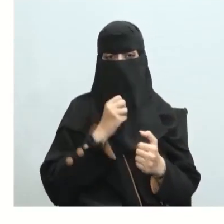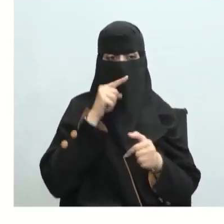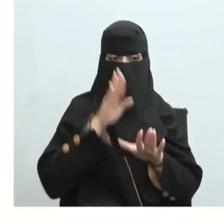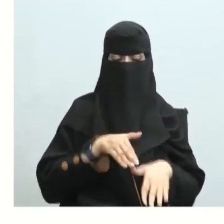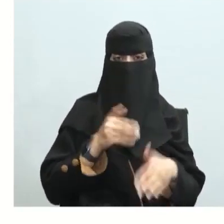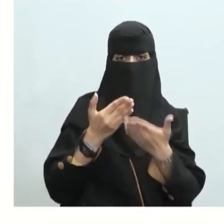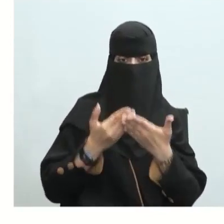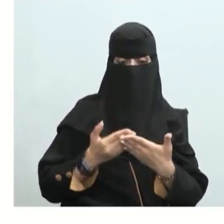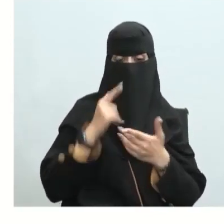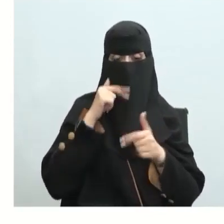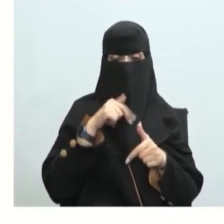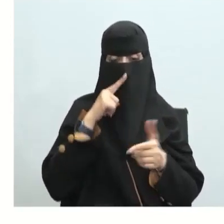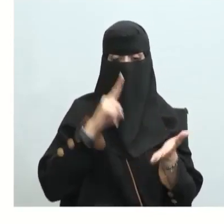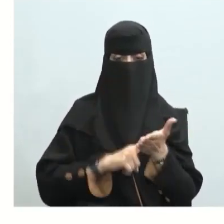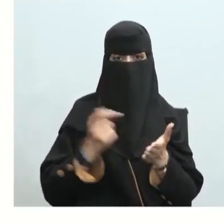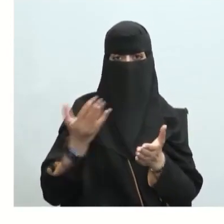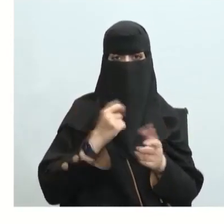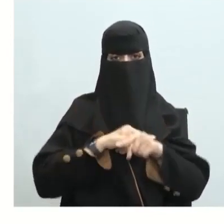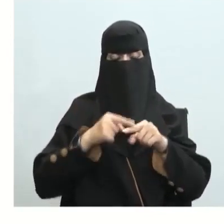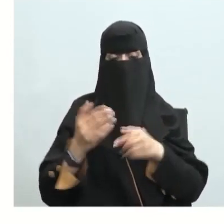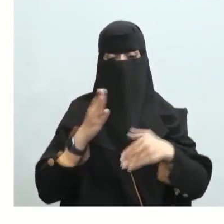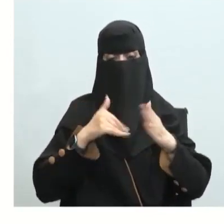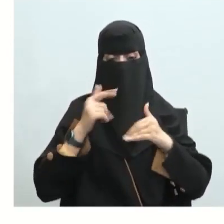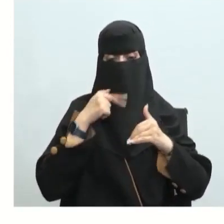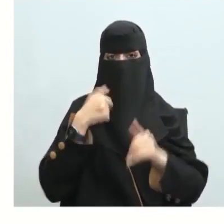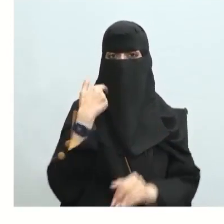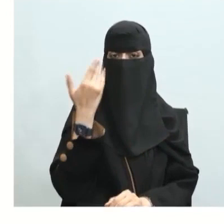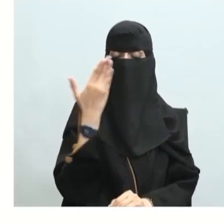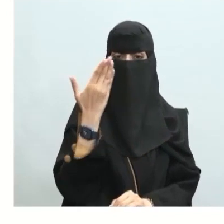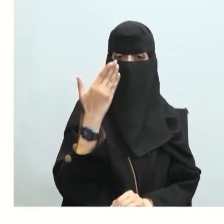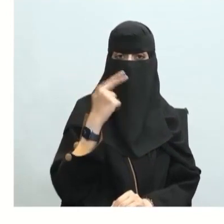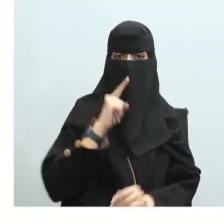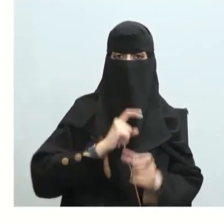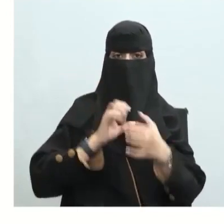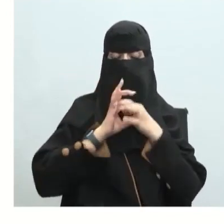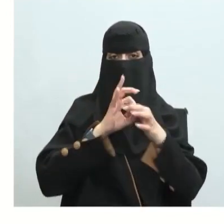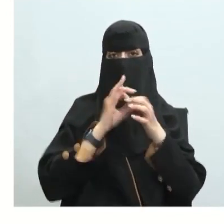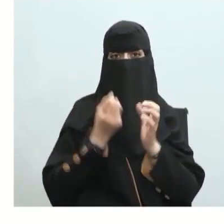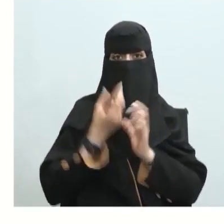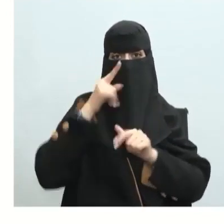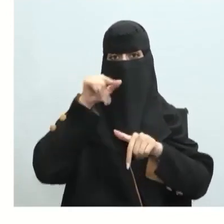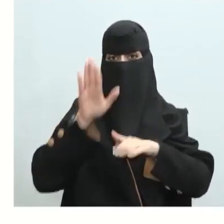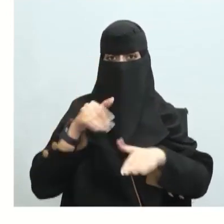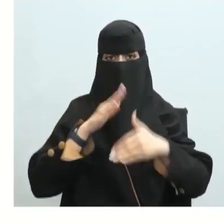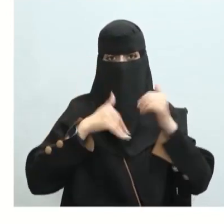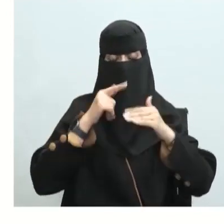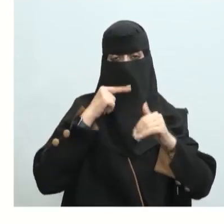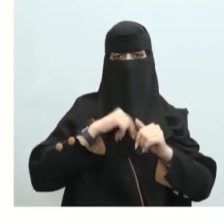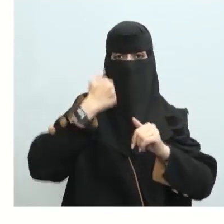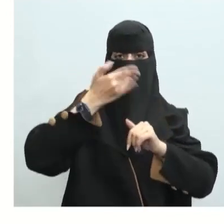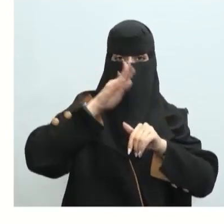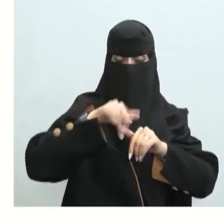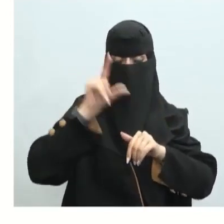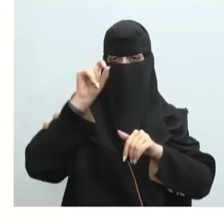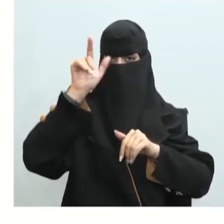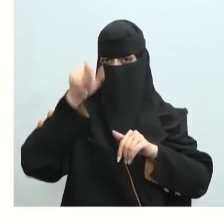حل هنا انت ايضا بحاجه الى اكتساب مهارات الالقاء والتواصل الابداعي انها المهارات التي تجعلك